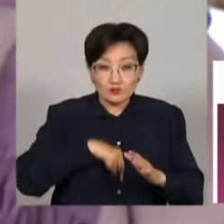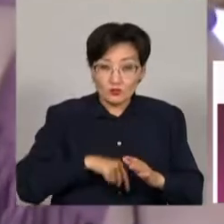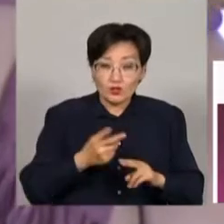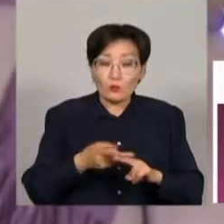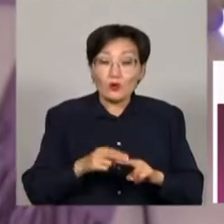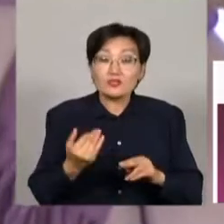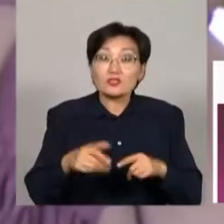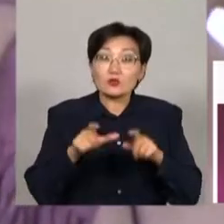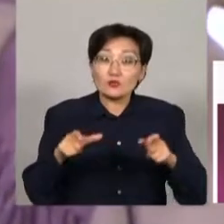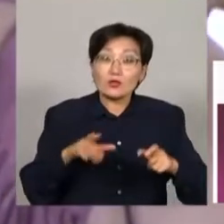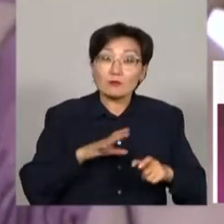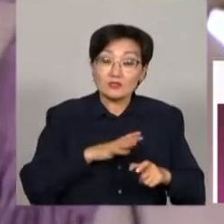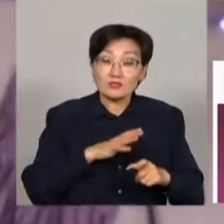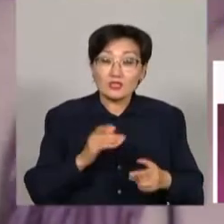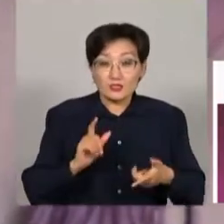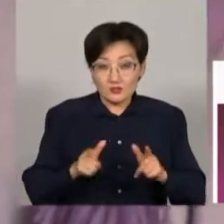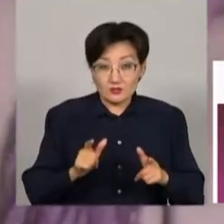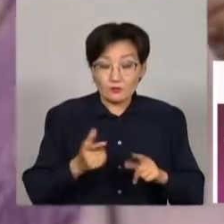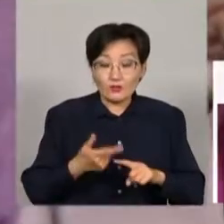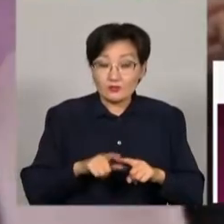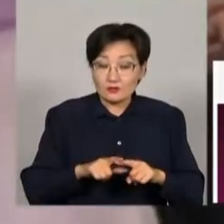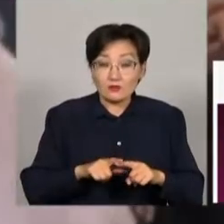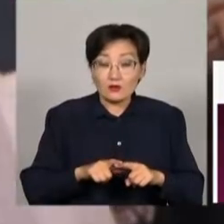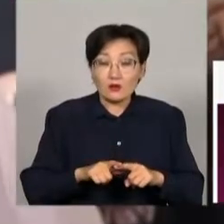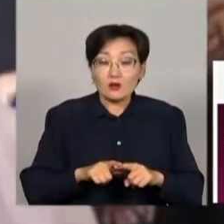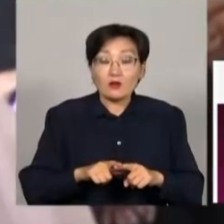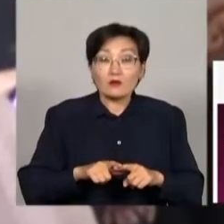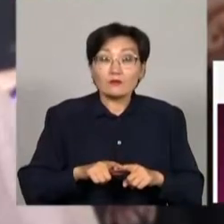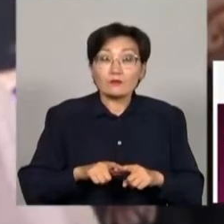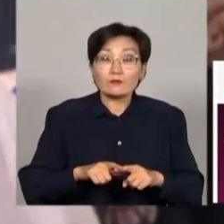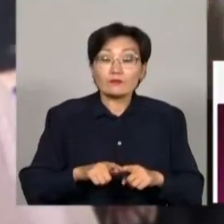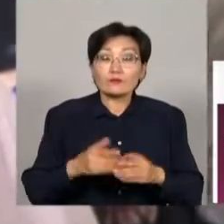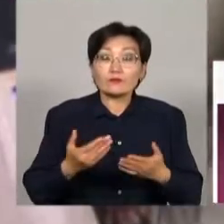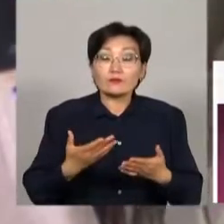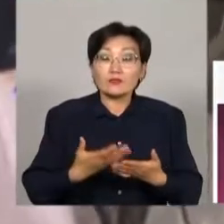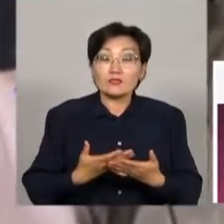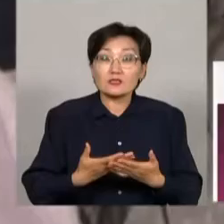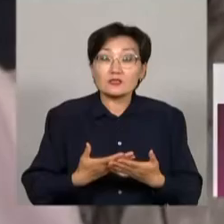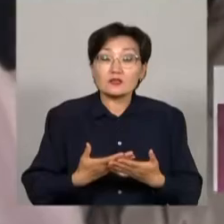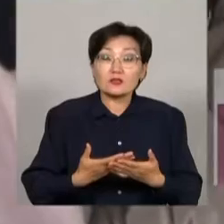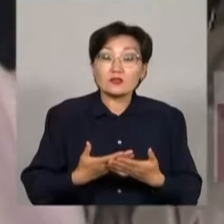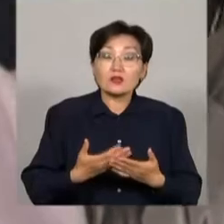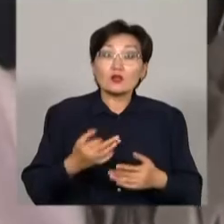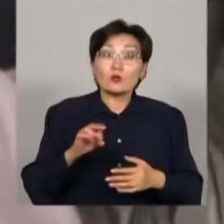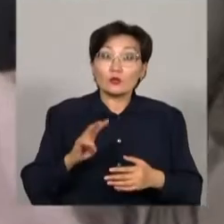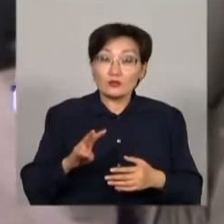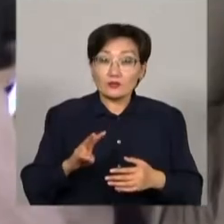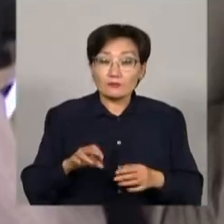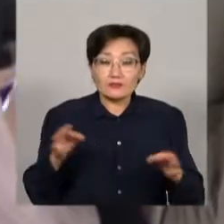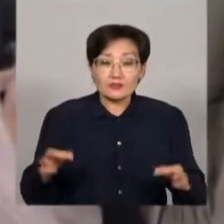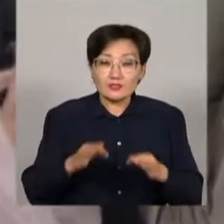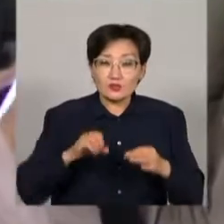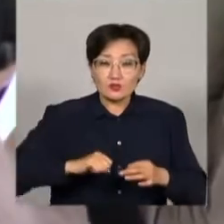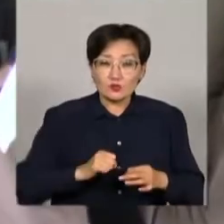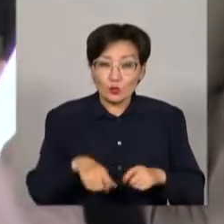этих людей была. И, естественно, это все передалось Виктору Федоровичу. И он никогда